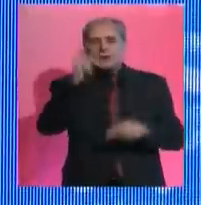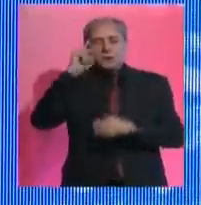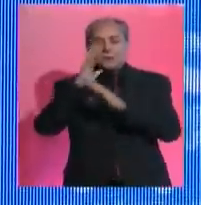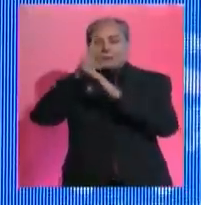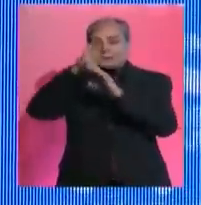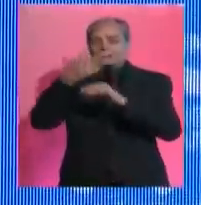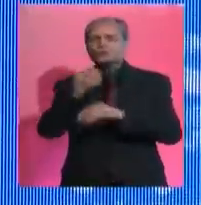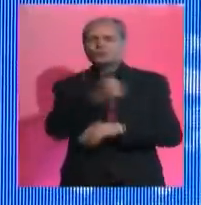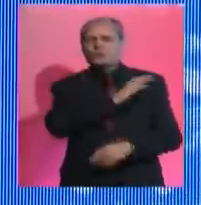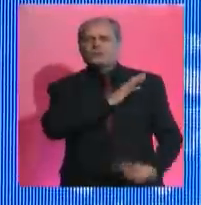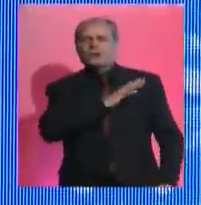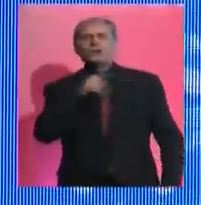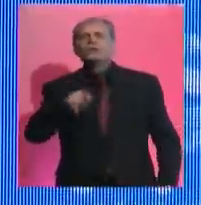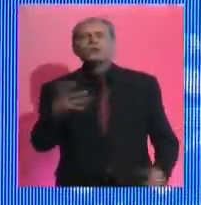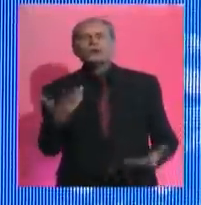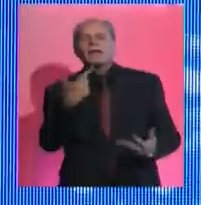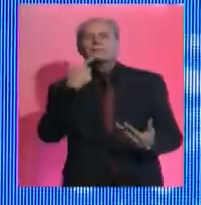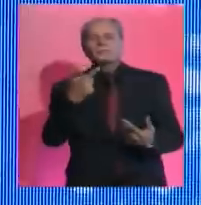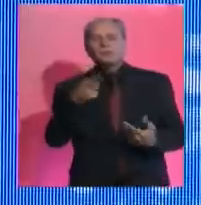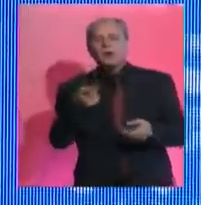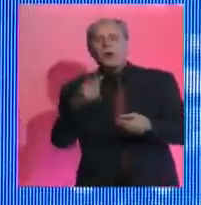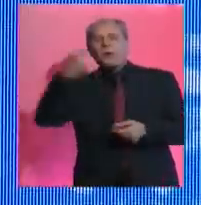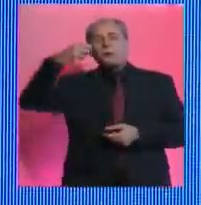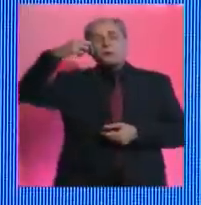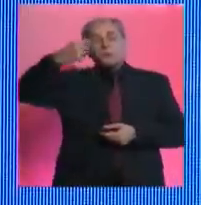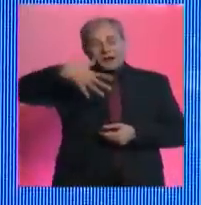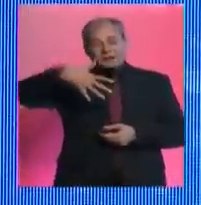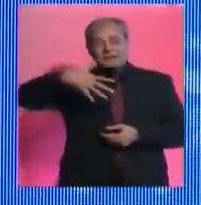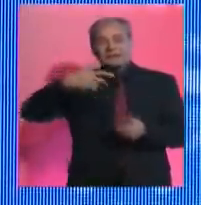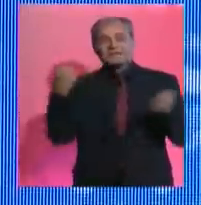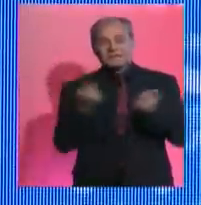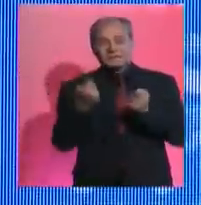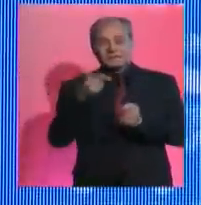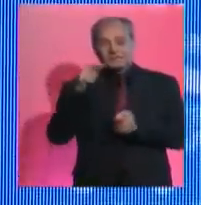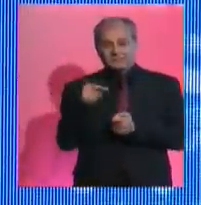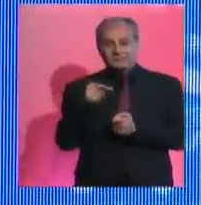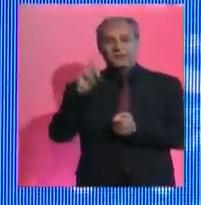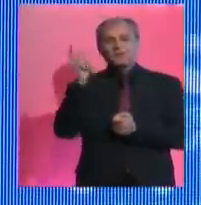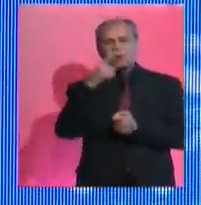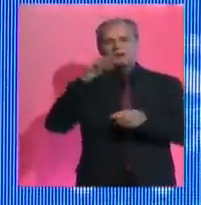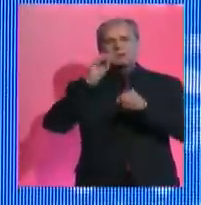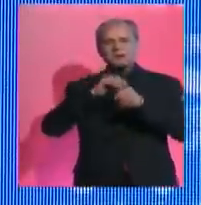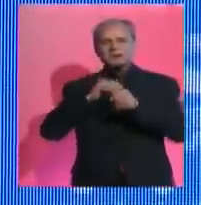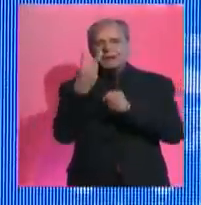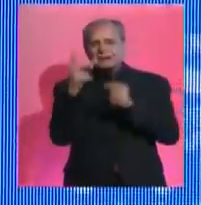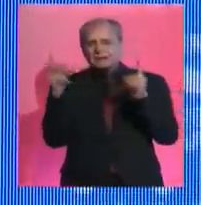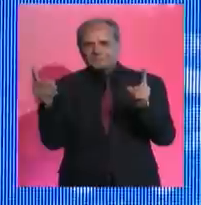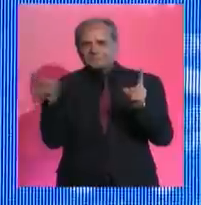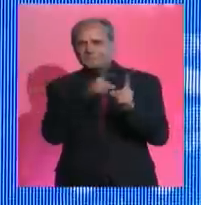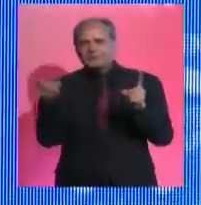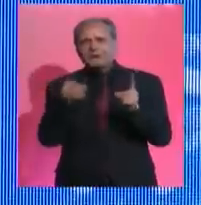biseli daha var bu nitelik farklı siyasi geleneklere sahip iki Siyasi partinin